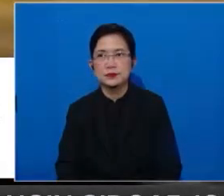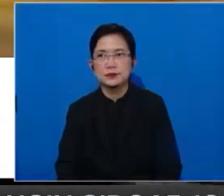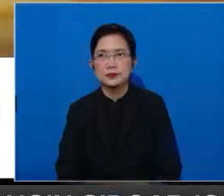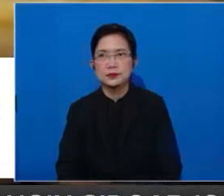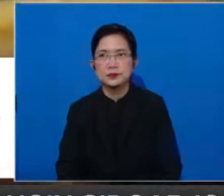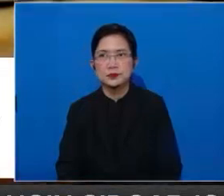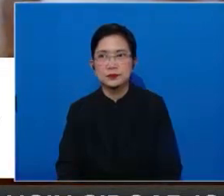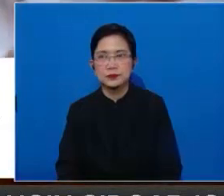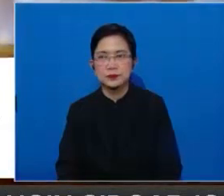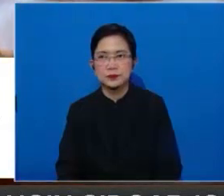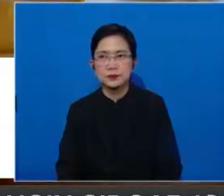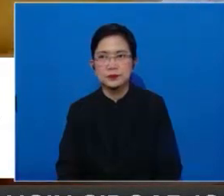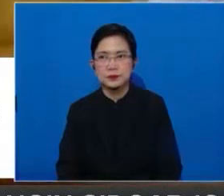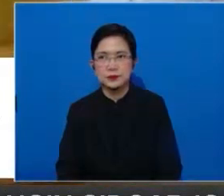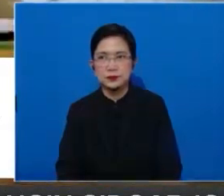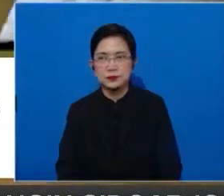Dan kalau untuk bikin